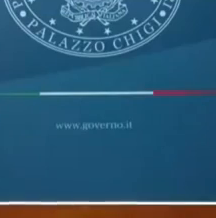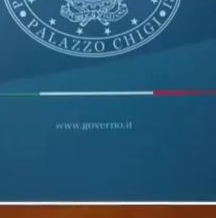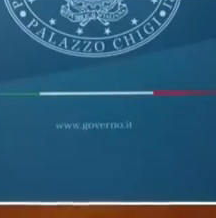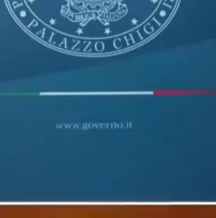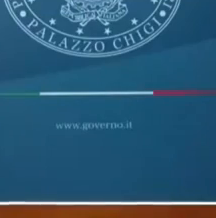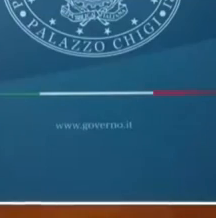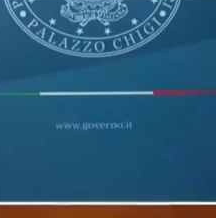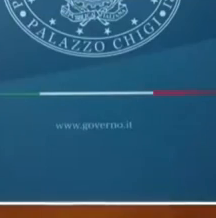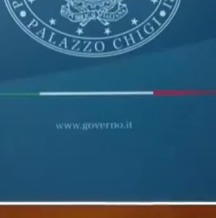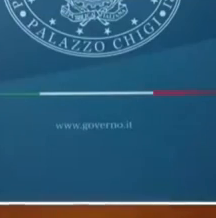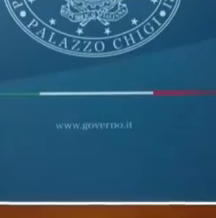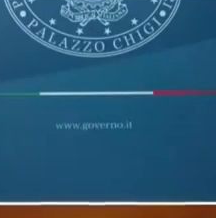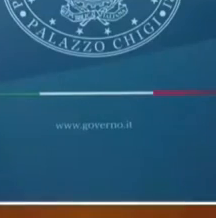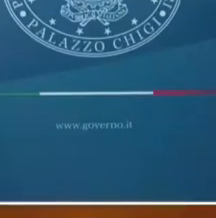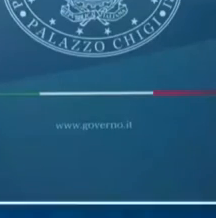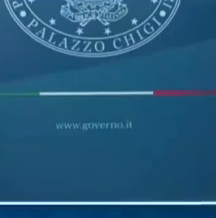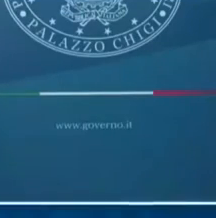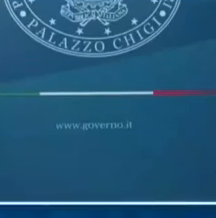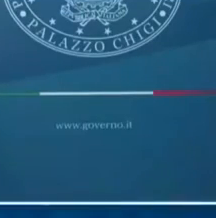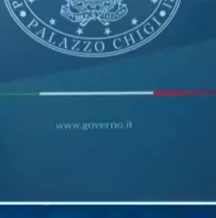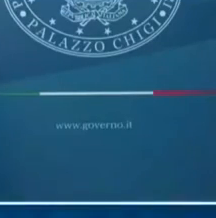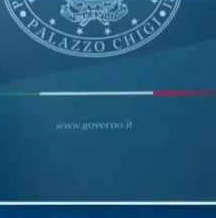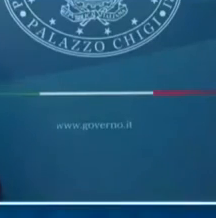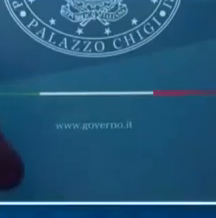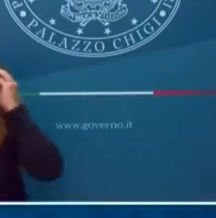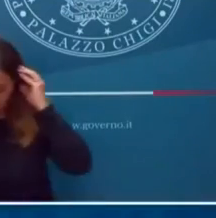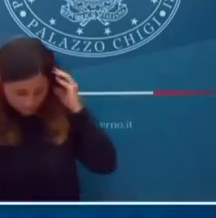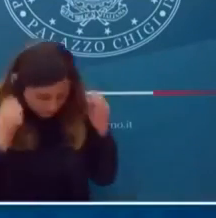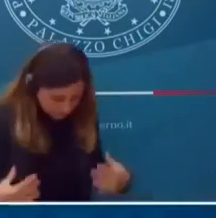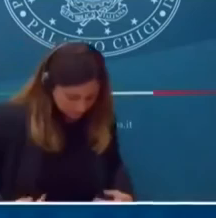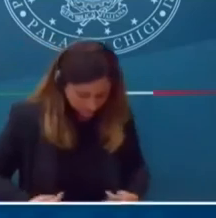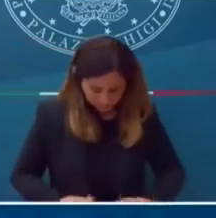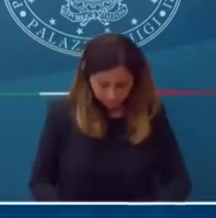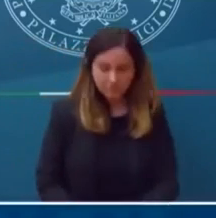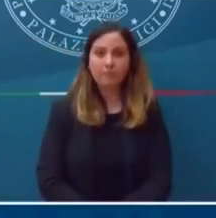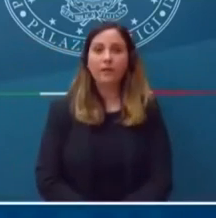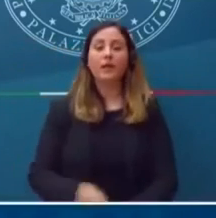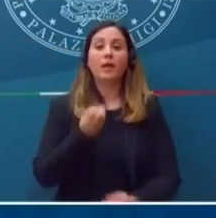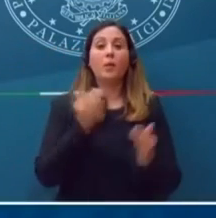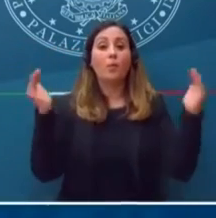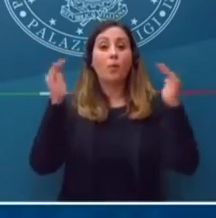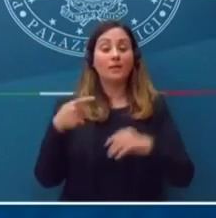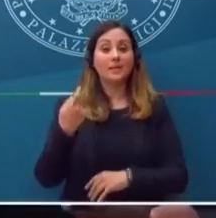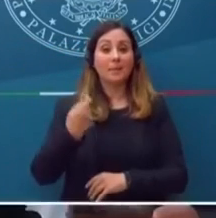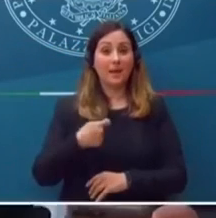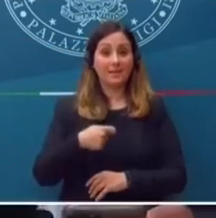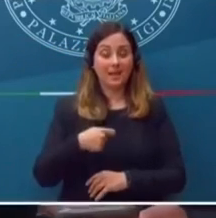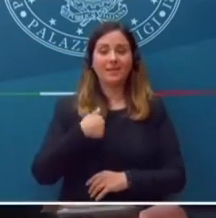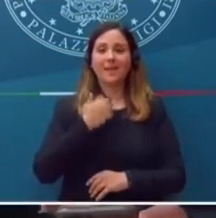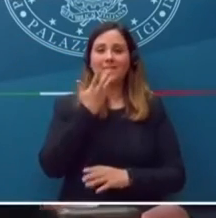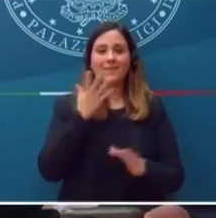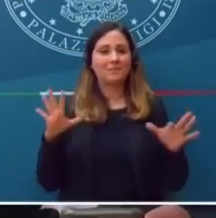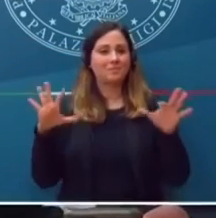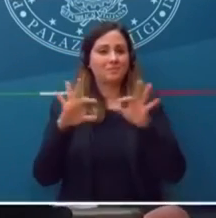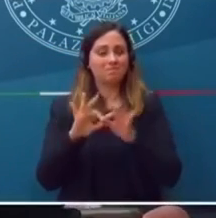Marco Galluzzo per il Corriere della Sera. Allora, buonasera Presidente. Buonasera. Io mi volevo riallacciare a una cosa che ha detto lei